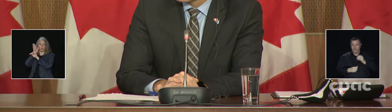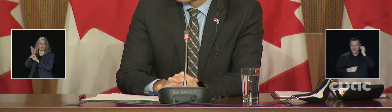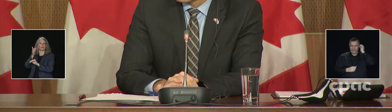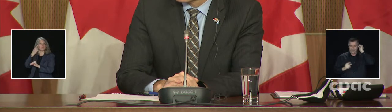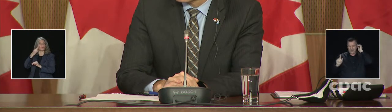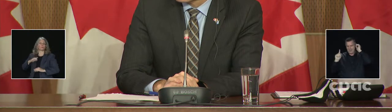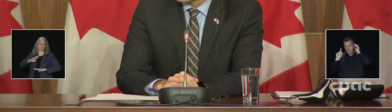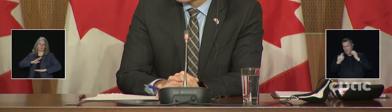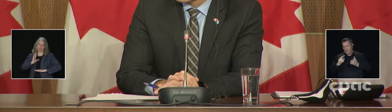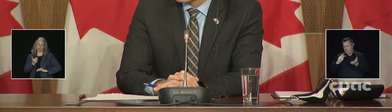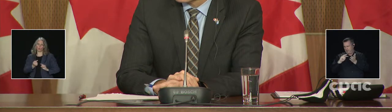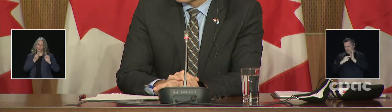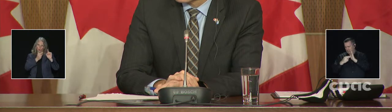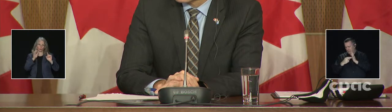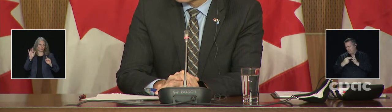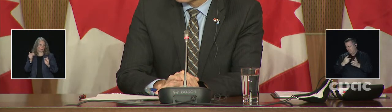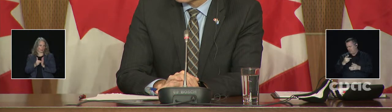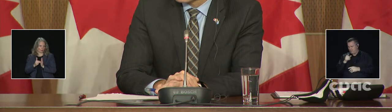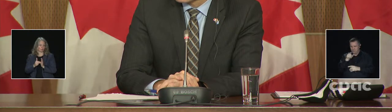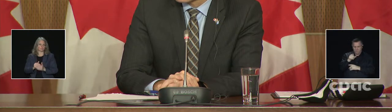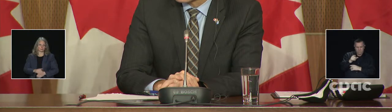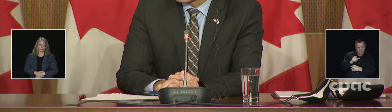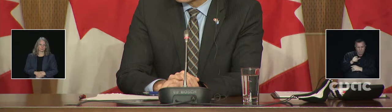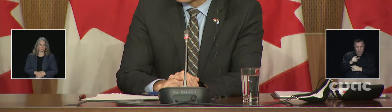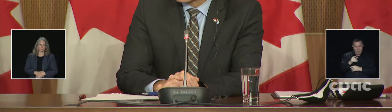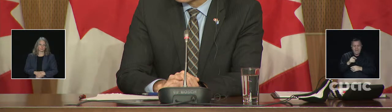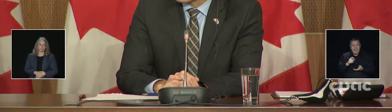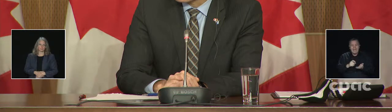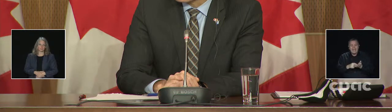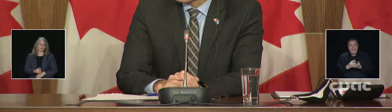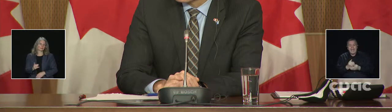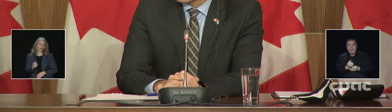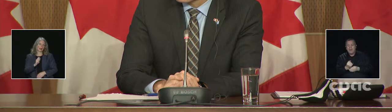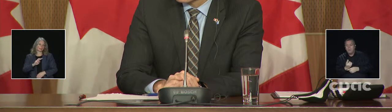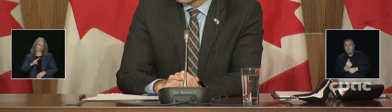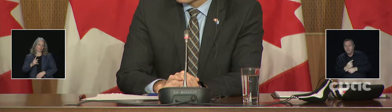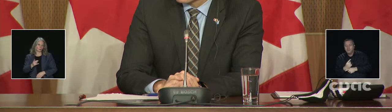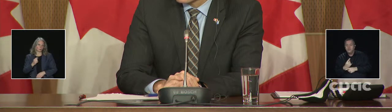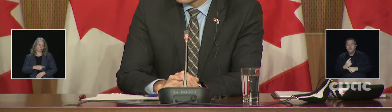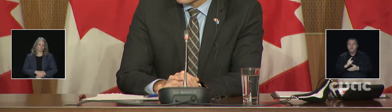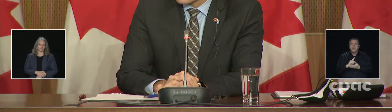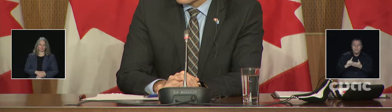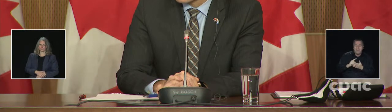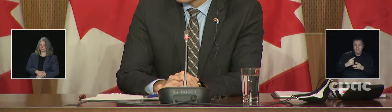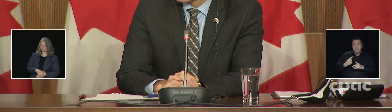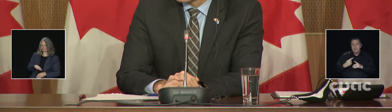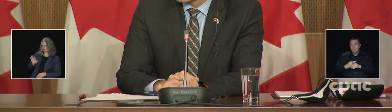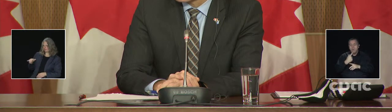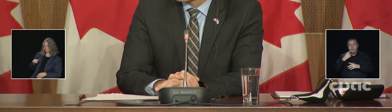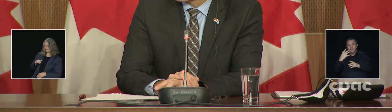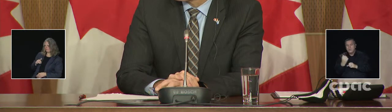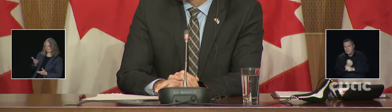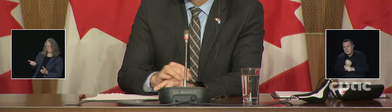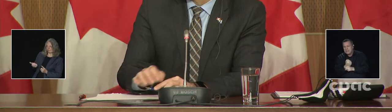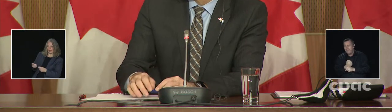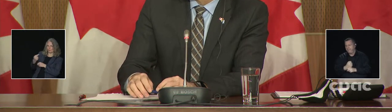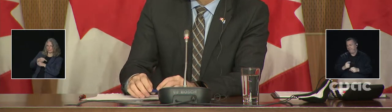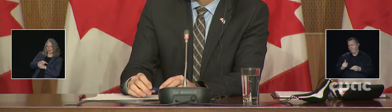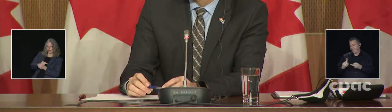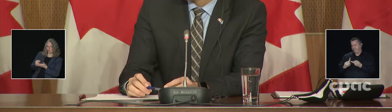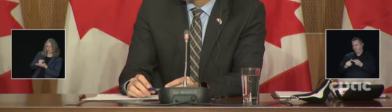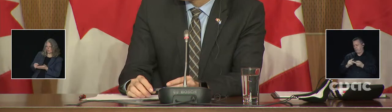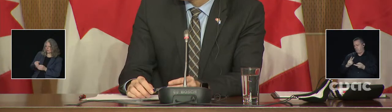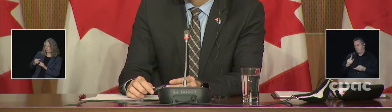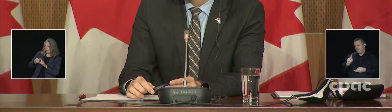Donc, est-ce que là-dessus, j'aimerais savoir, est-ce que vous visez une question de jours, de semaines, de mois pour en arriver là? Deuxième question, il